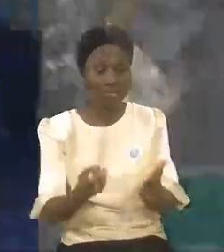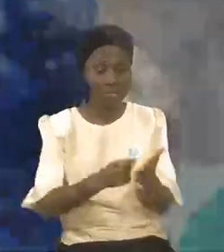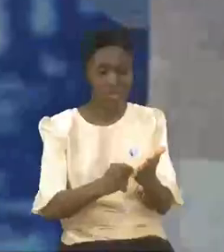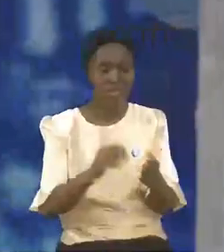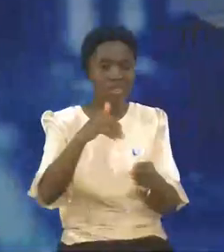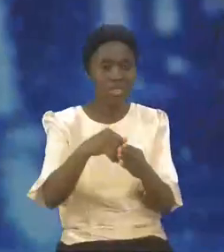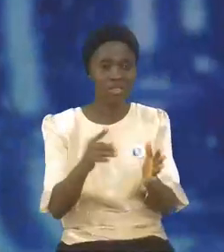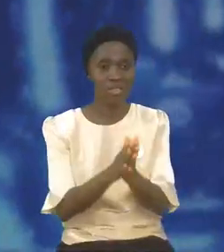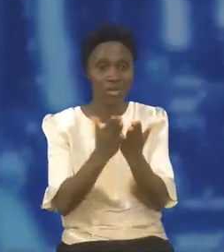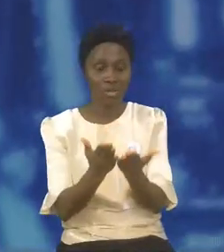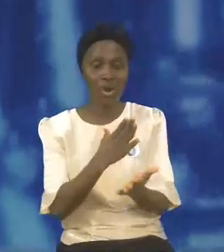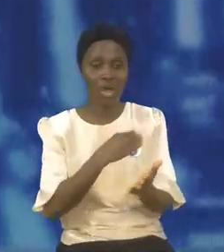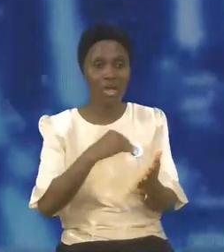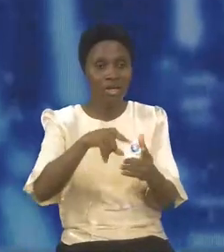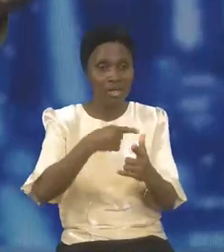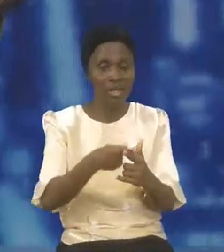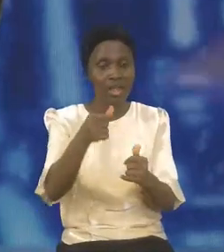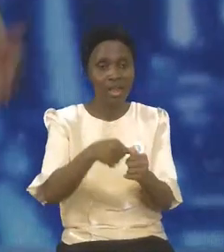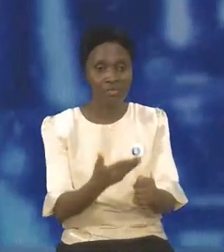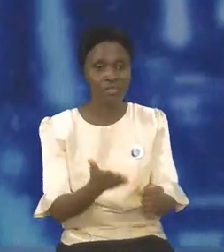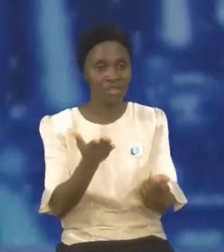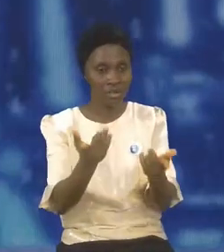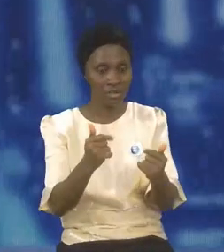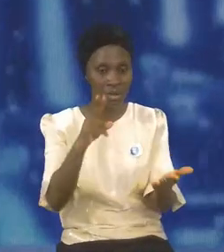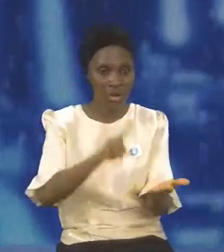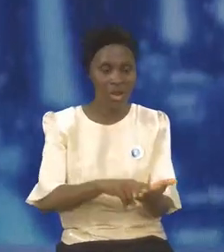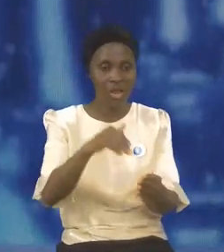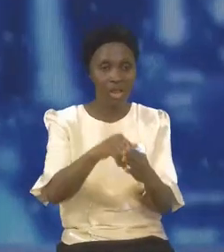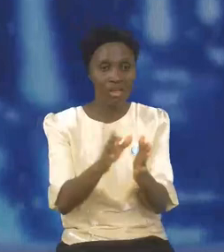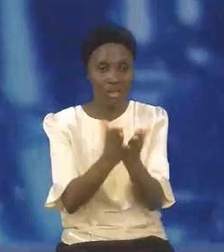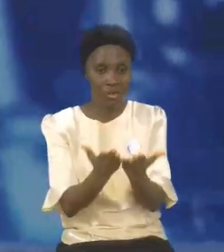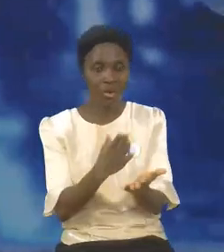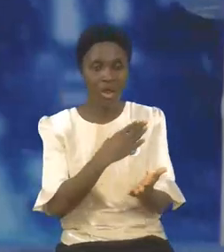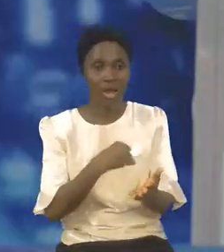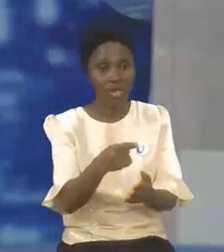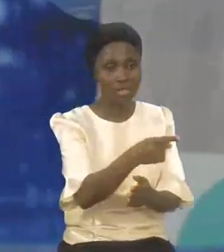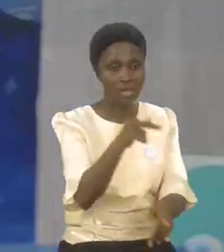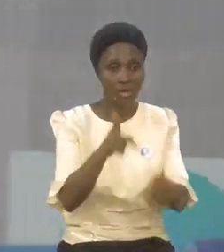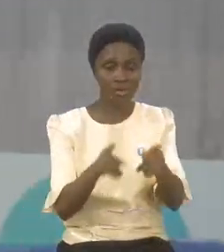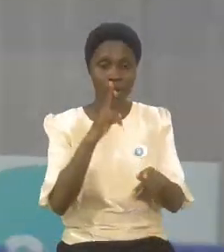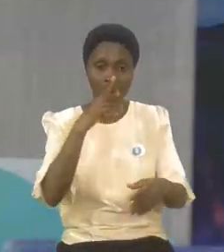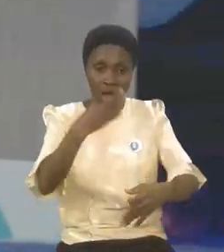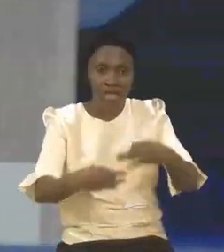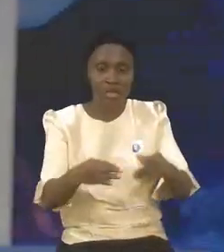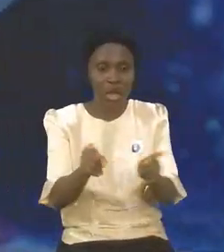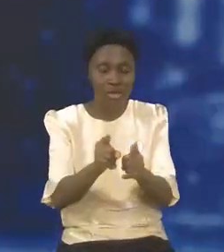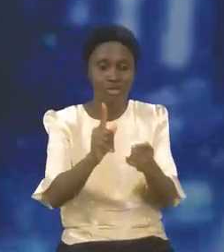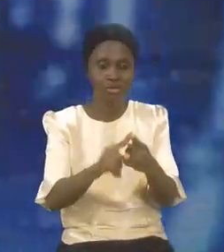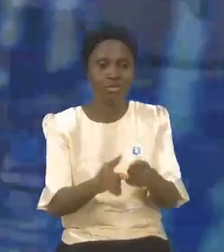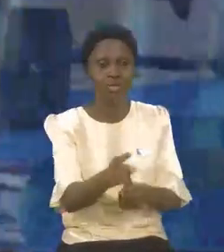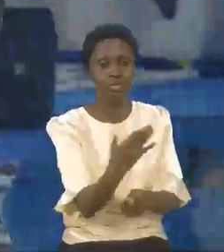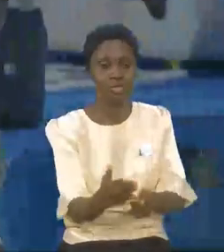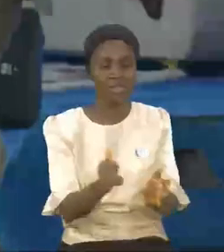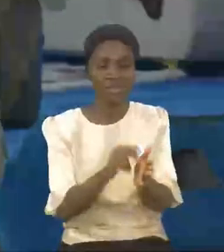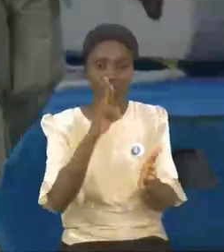pas ôtées, tout est écrit dans le livre et tout est entré dans le livre, et